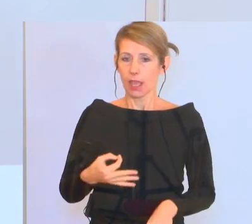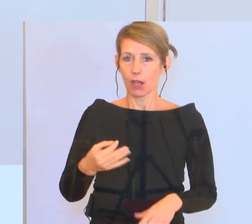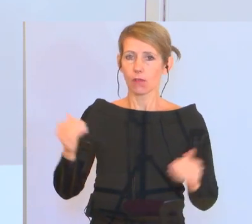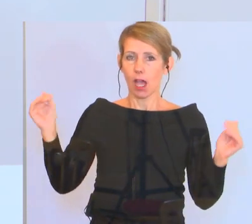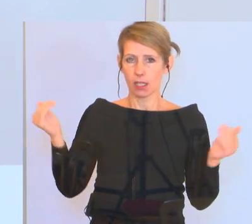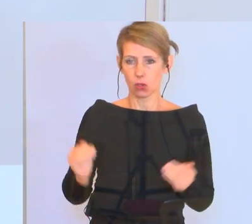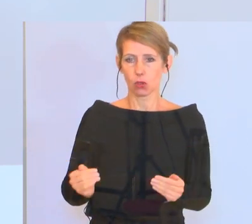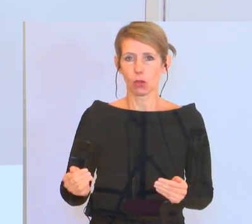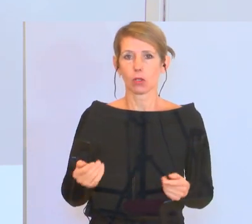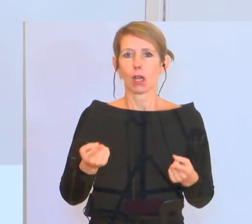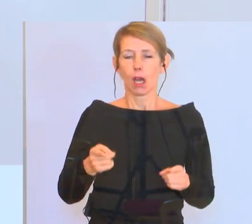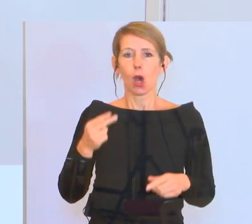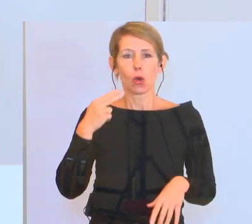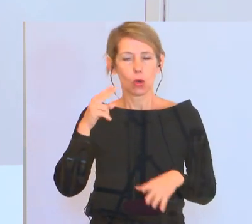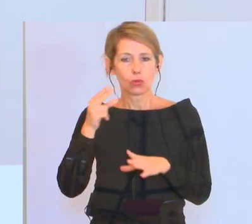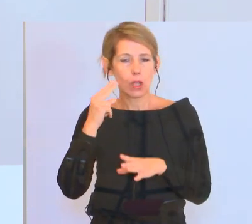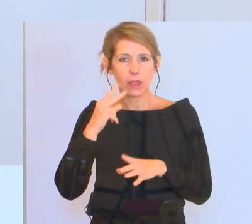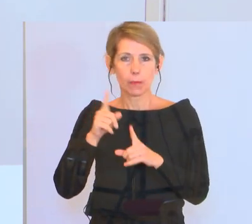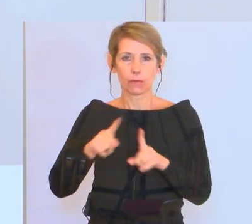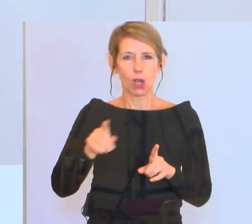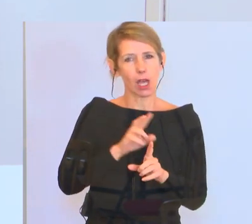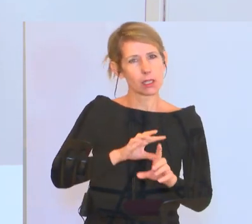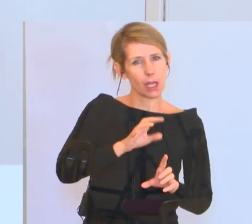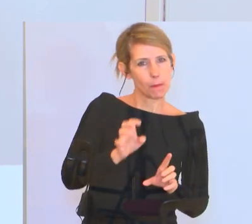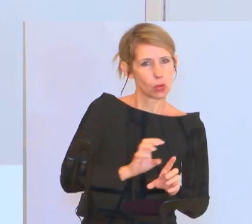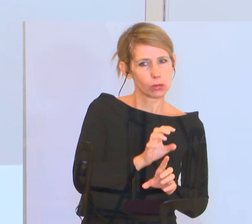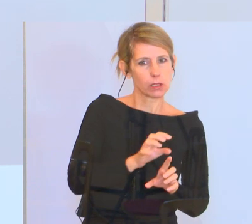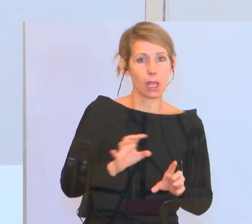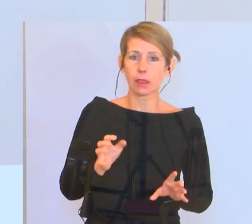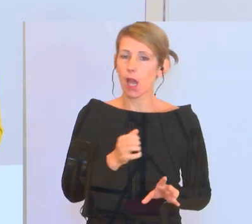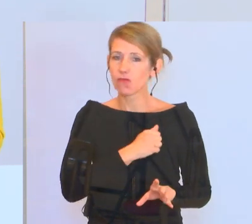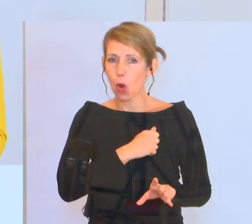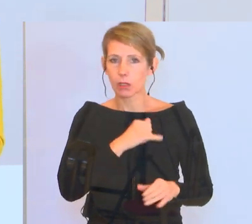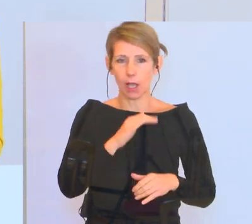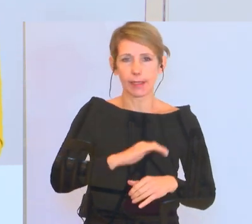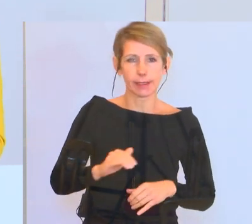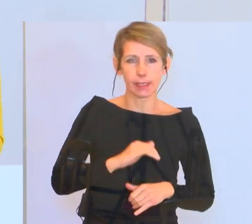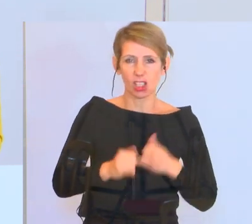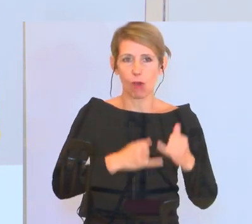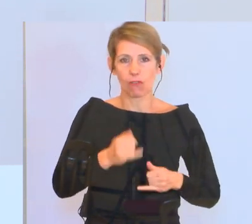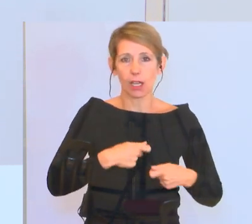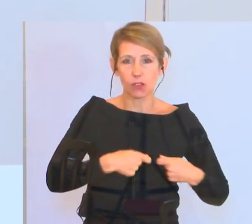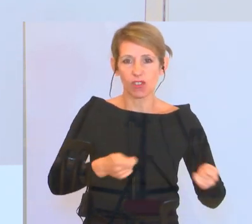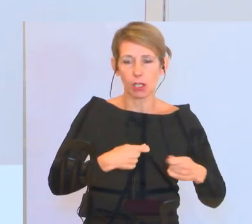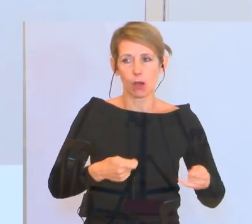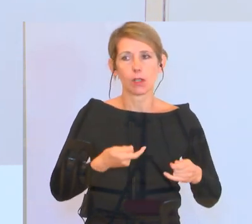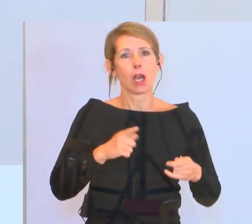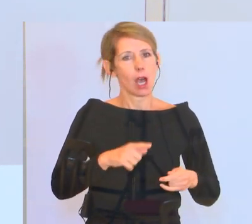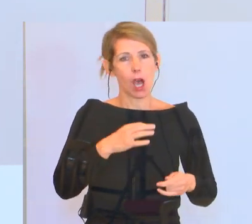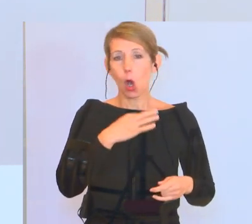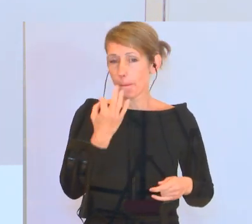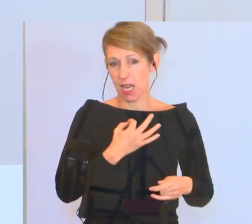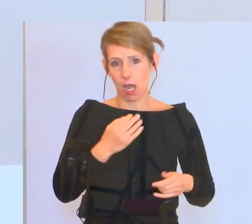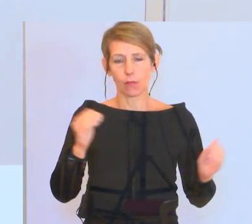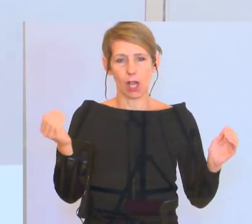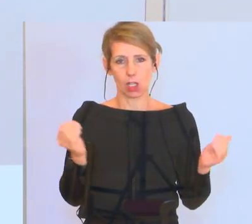auch die Unternehmen, die in einem anderen Bundesland sind und sehr erfolgreich Kinderfahrräder verkaufen, hier einen Rückgang der Nachfrage haben. Also es